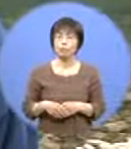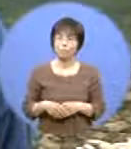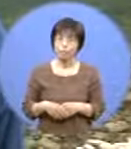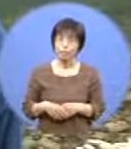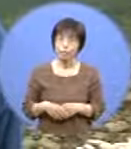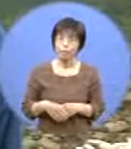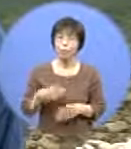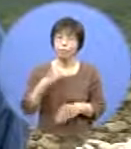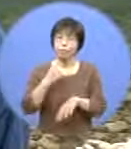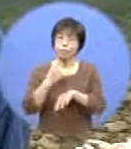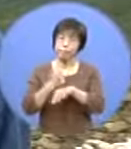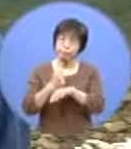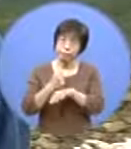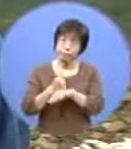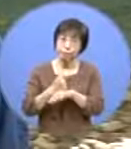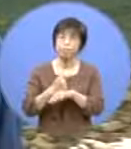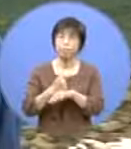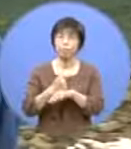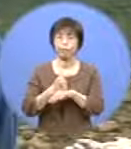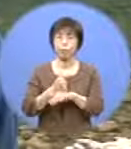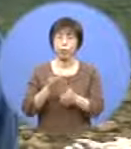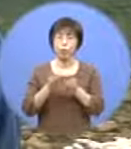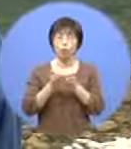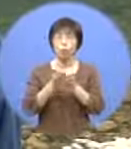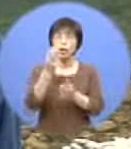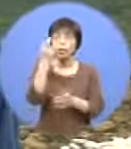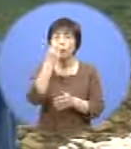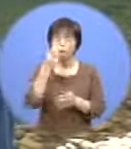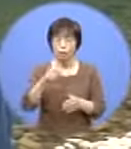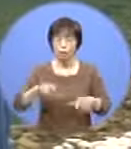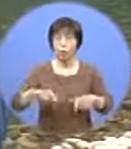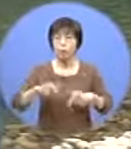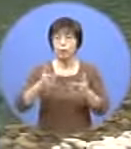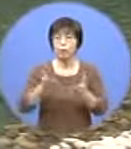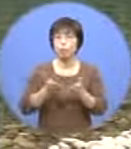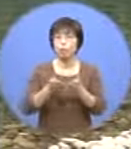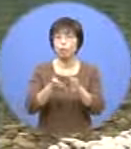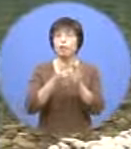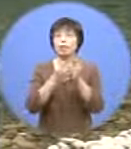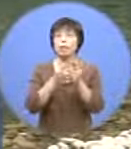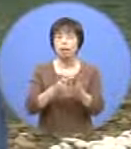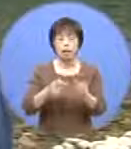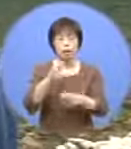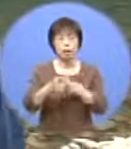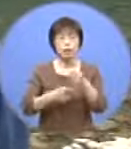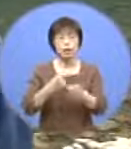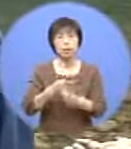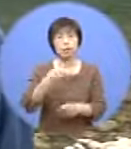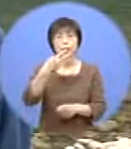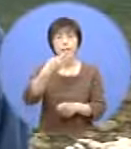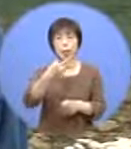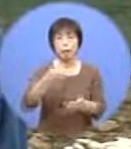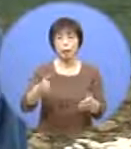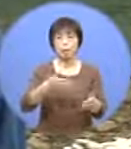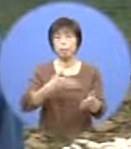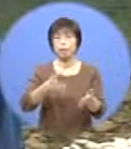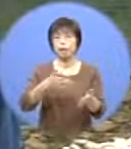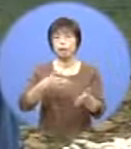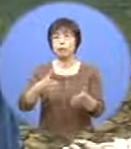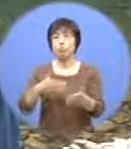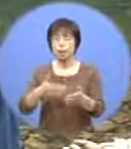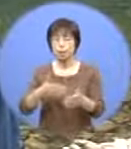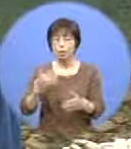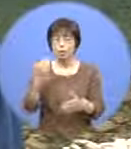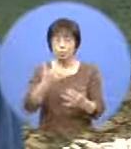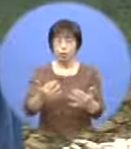大変です、これ。まず船の管理、木船でしょ。もう年に3回はね、ペンキ塗ったり、その水漏れ